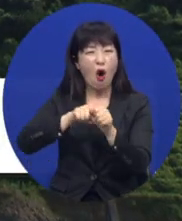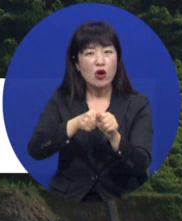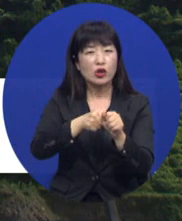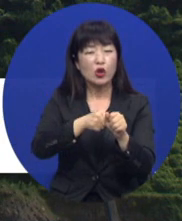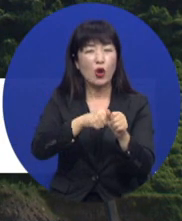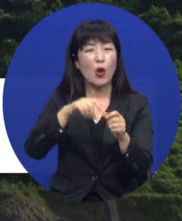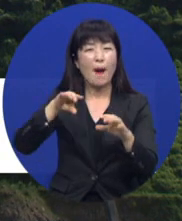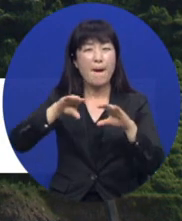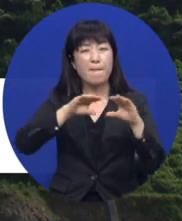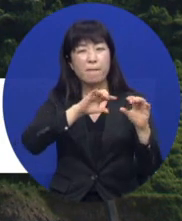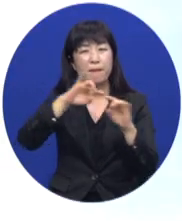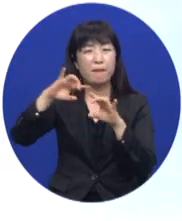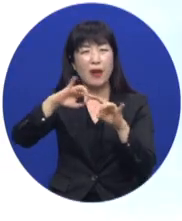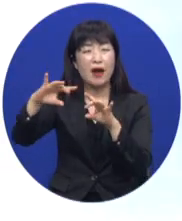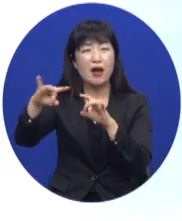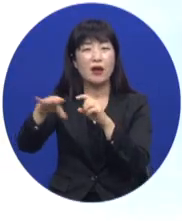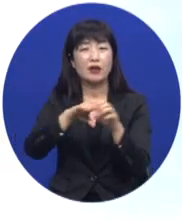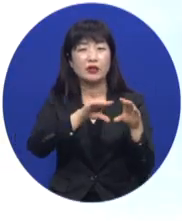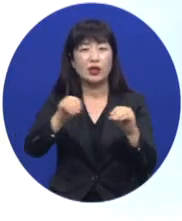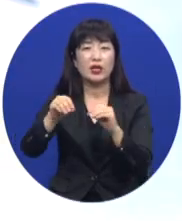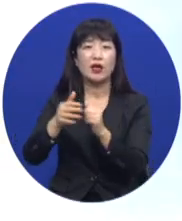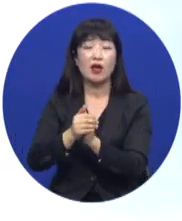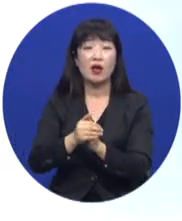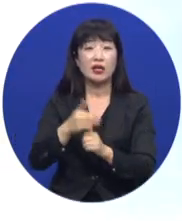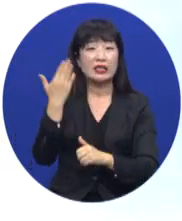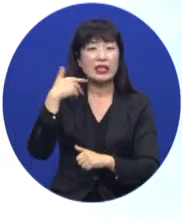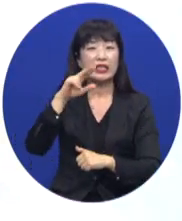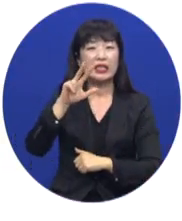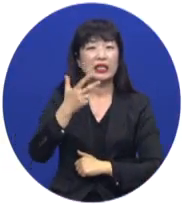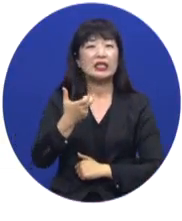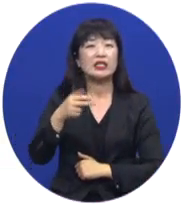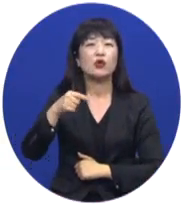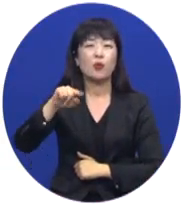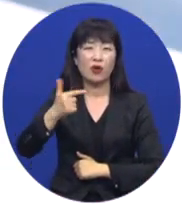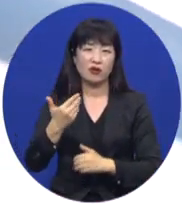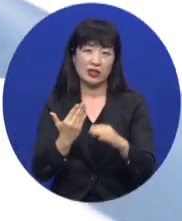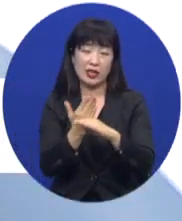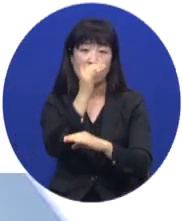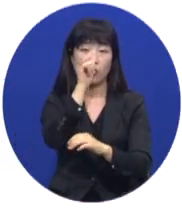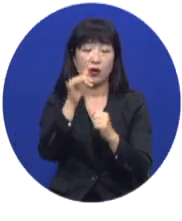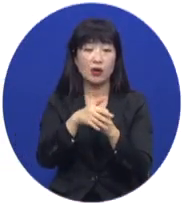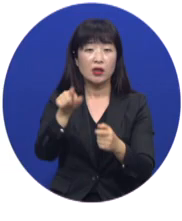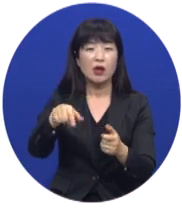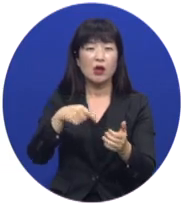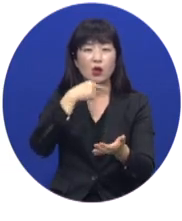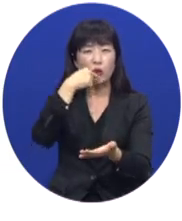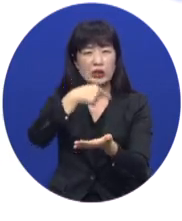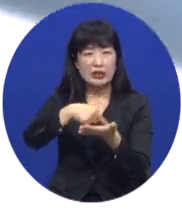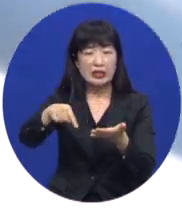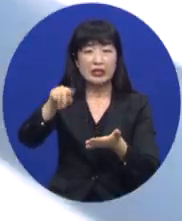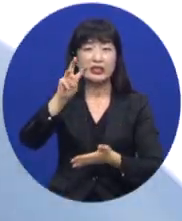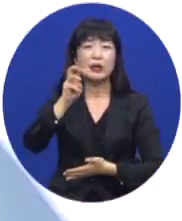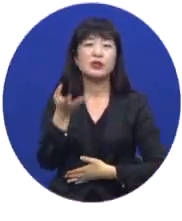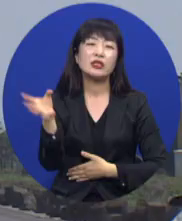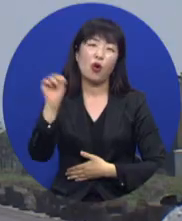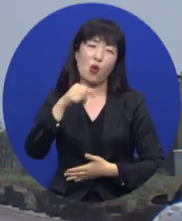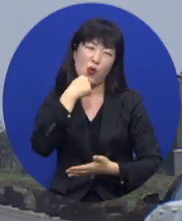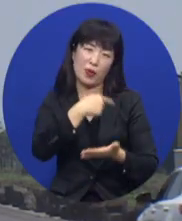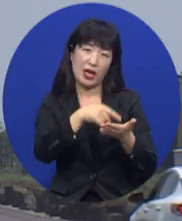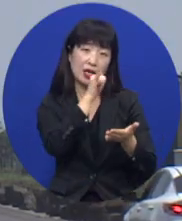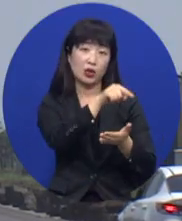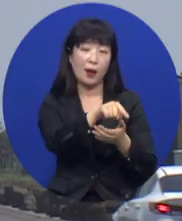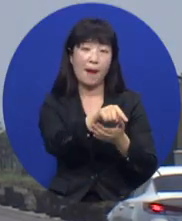중단시키는 출력제한을 지난해 일은 7차례나 이루어졌습니다 이로 인한 손실도 맹 만약 30억원